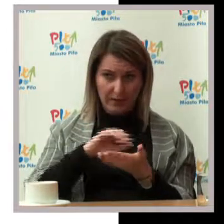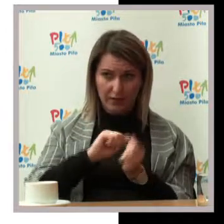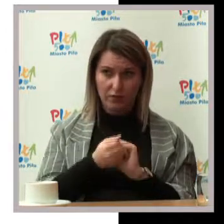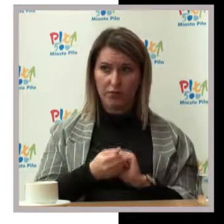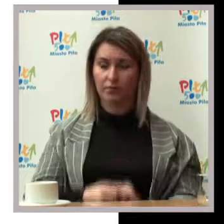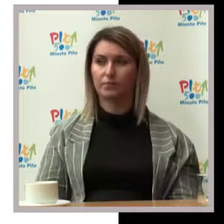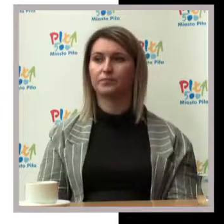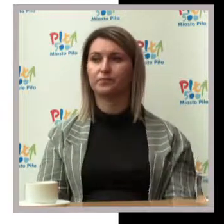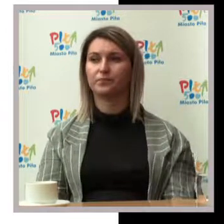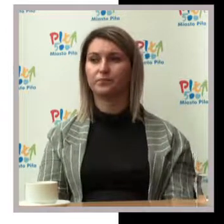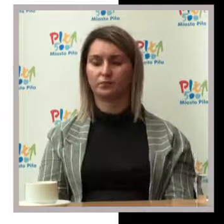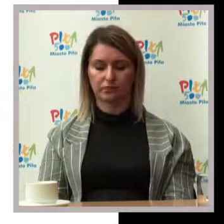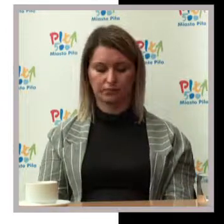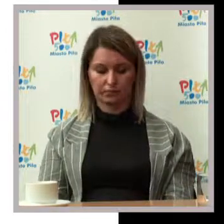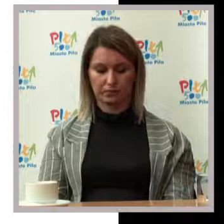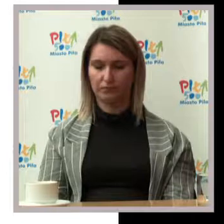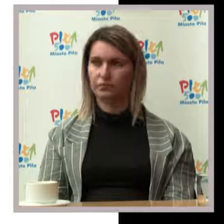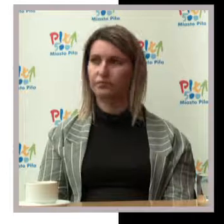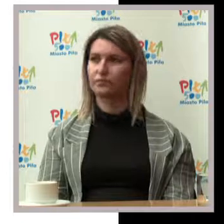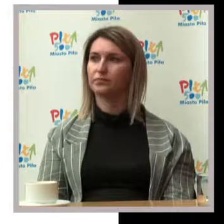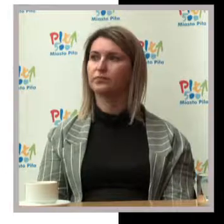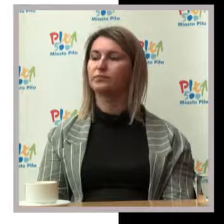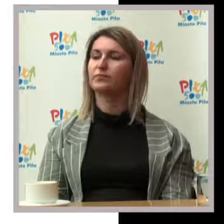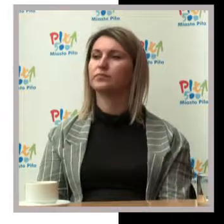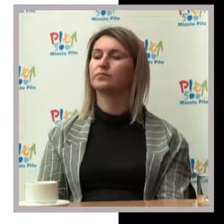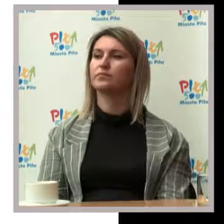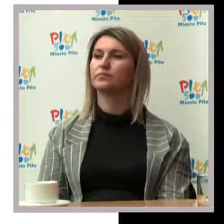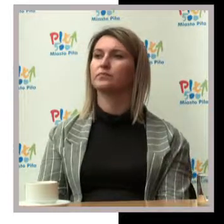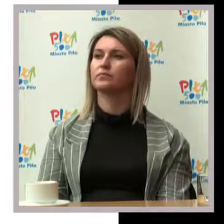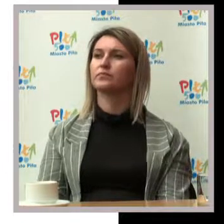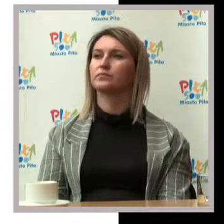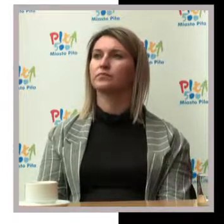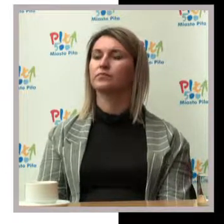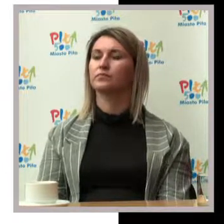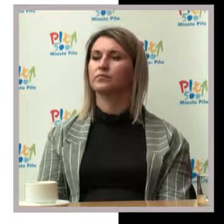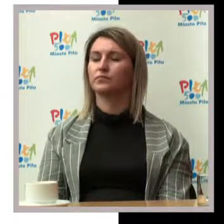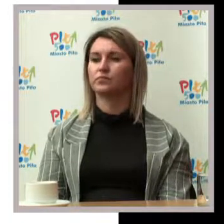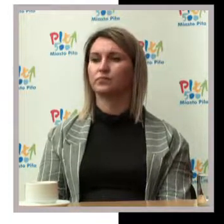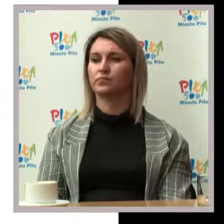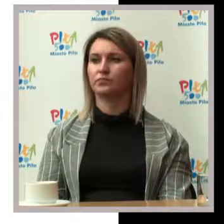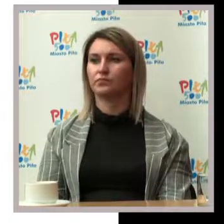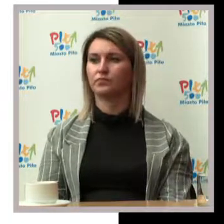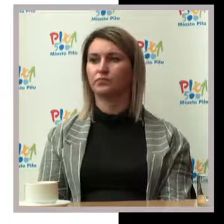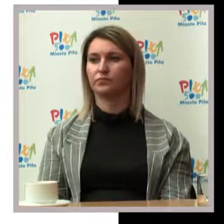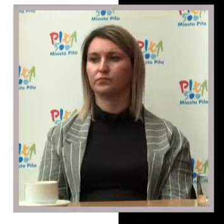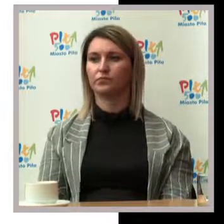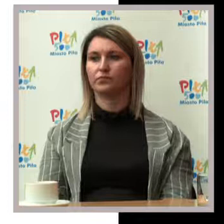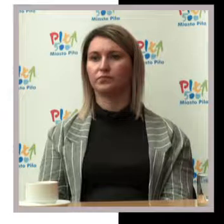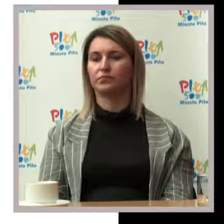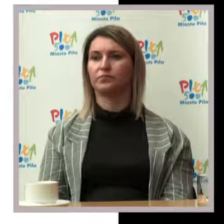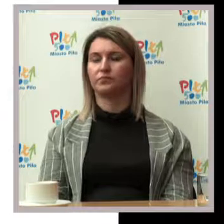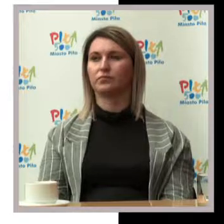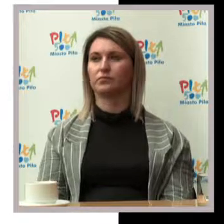stanowią kontynuowane inwestycje i wynikają już, tak jak powiedziałam, z zawartych umów bądź też z finansowania częściowego